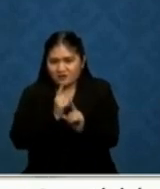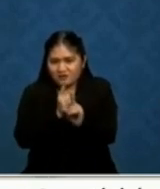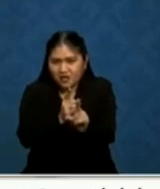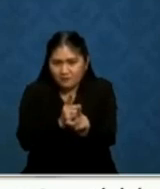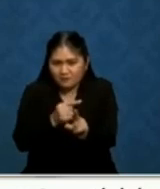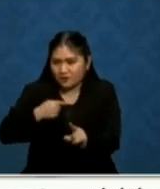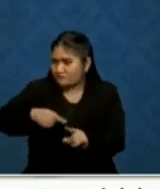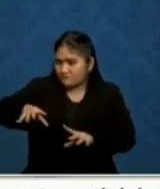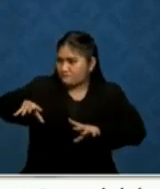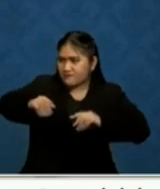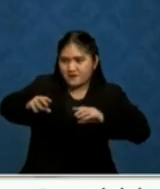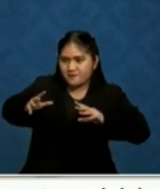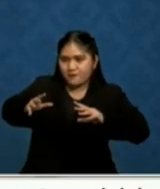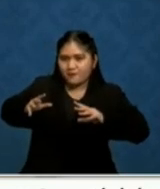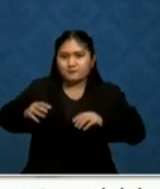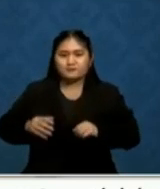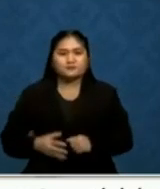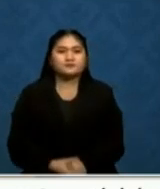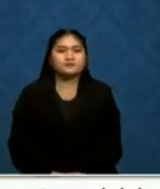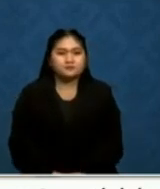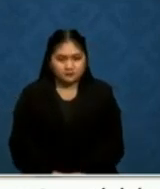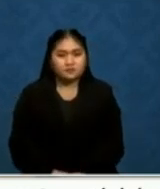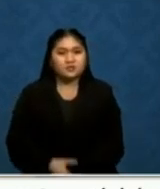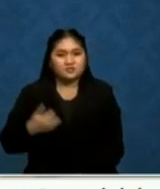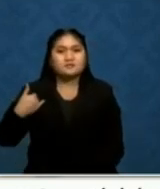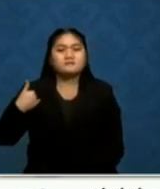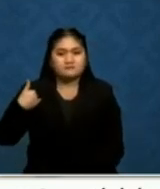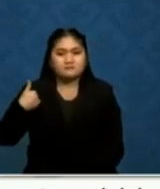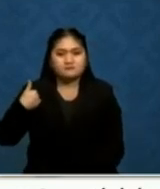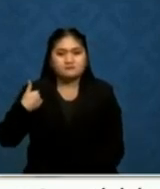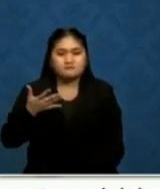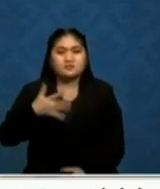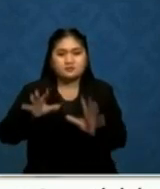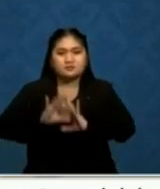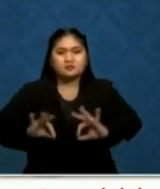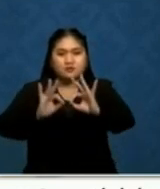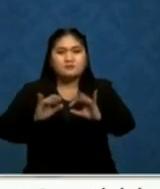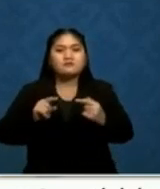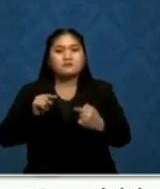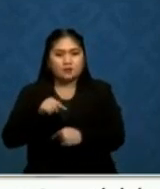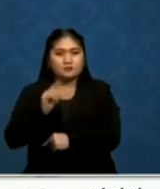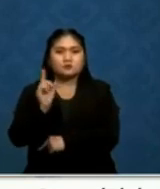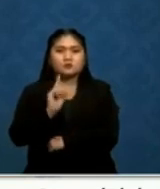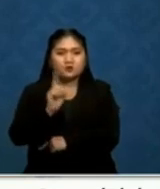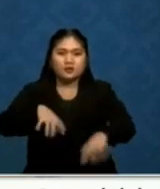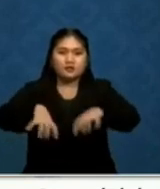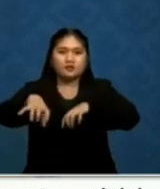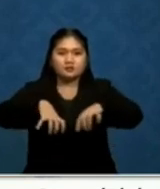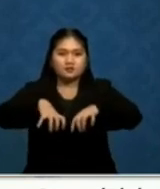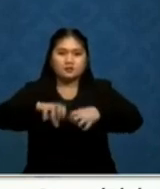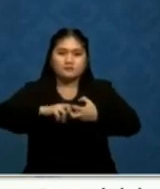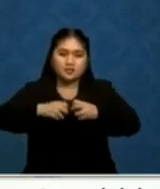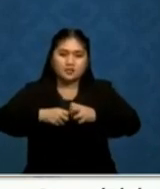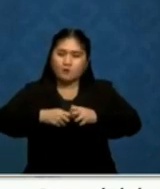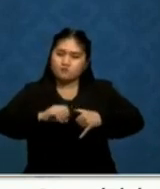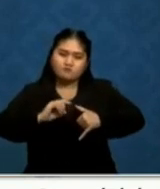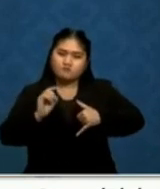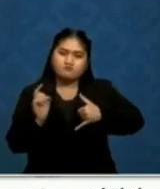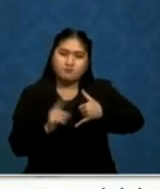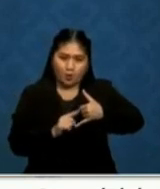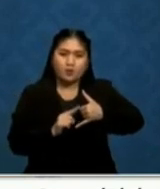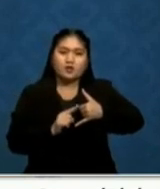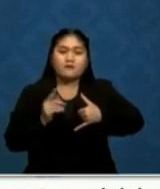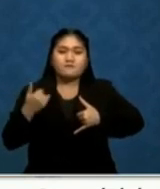ความยินยอมจากเจ้าของร่างกายค่ะดิฉันมีประเด็นที่สำคัญนะคะไม่แพ้กับการจัดการกับปัญหาความรุนแรงทางเพ